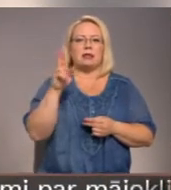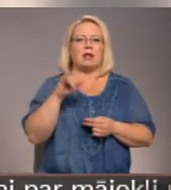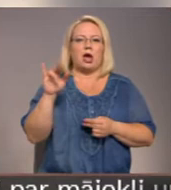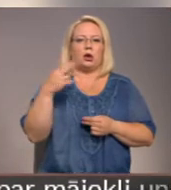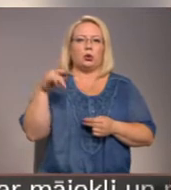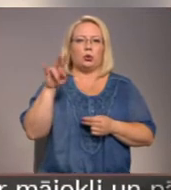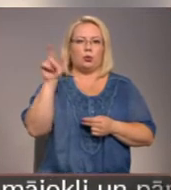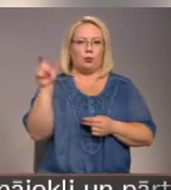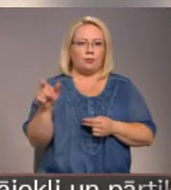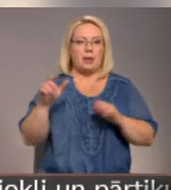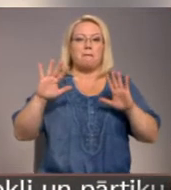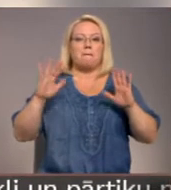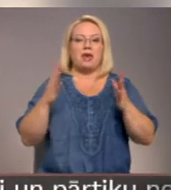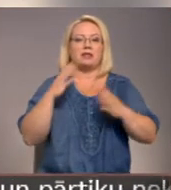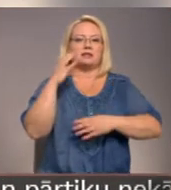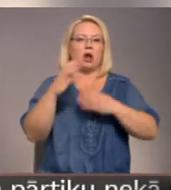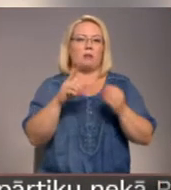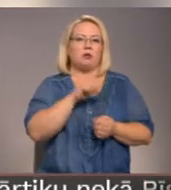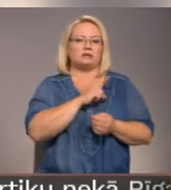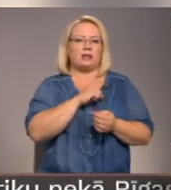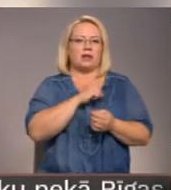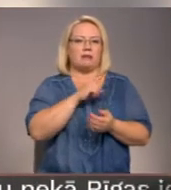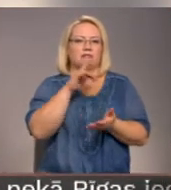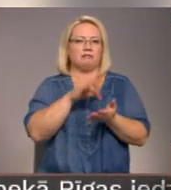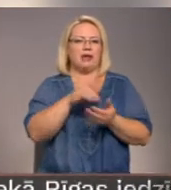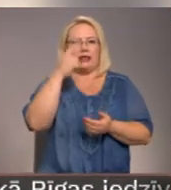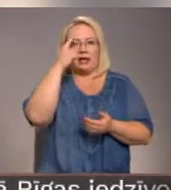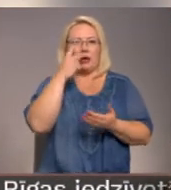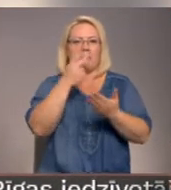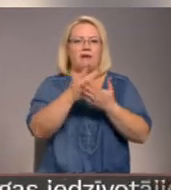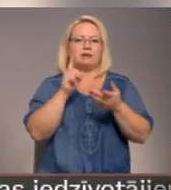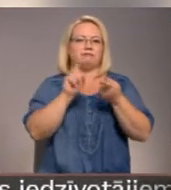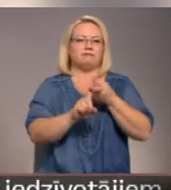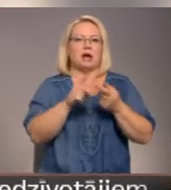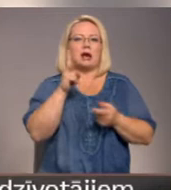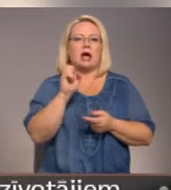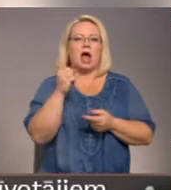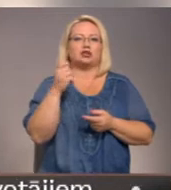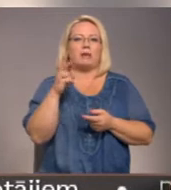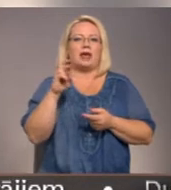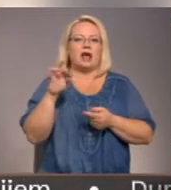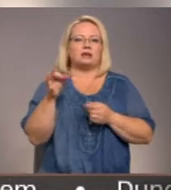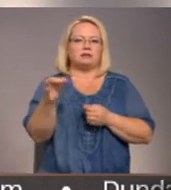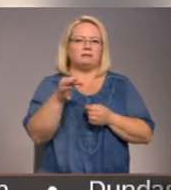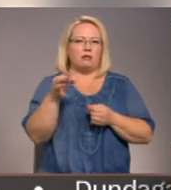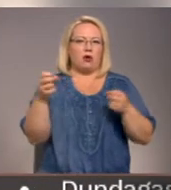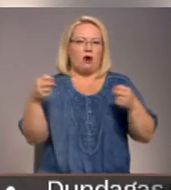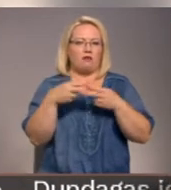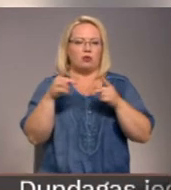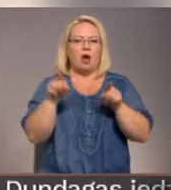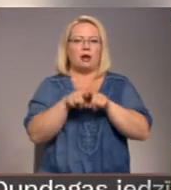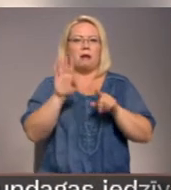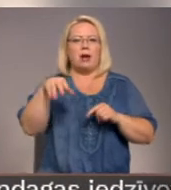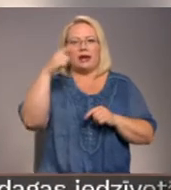Venkaija Naidu. Tikmēr starptautiskā uzmanība Indijai īpaši pievērsta saistībā ar Kašmīras konfliktu, kā arī Indijas centieniem kļūt